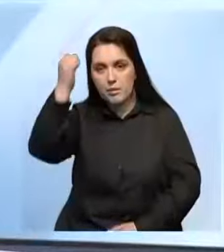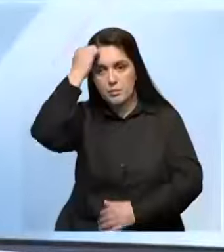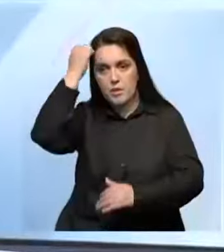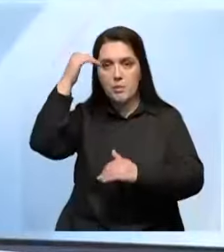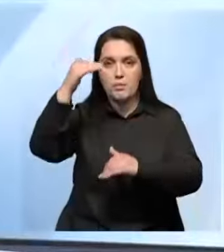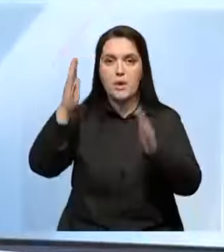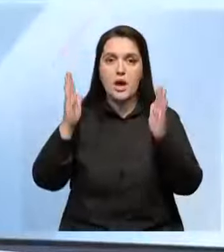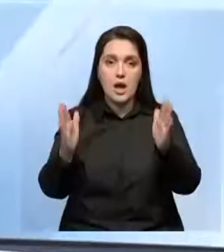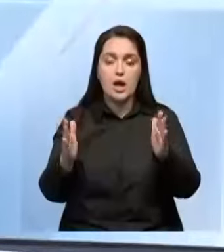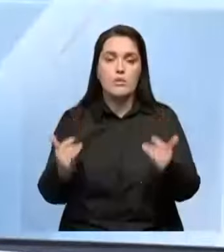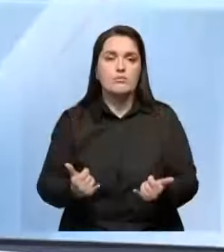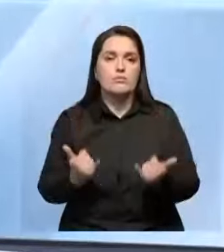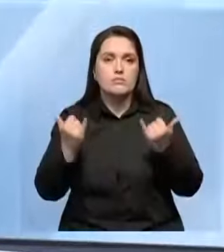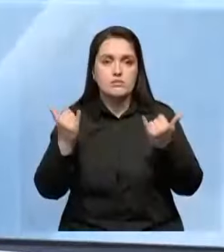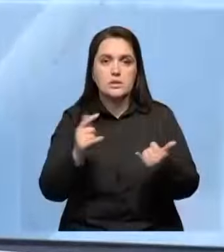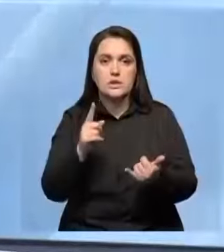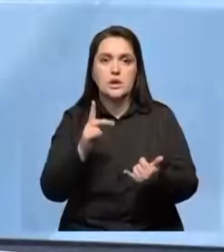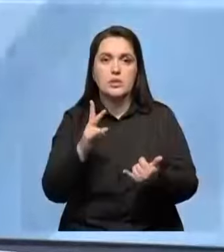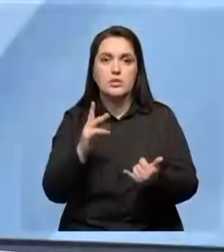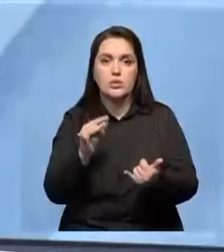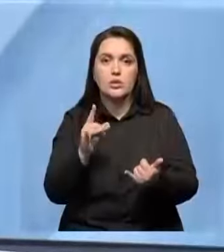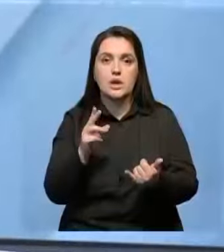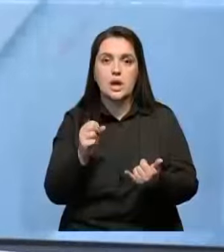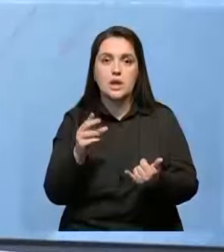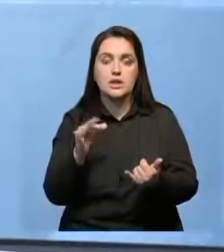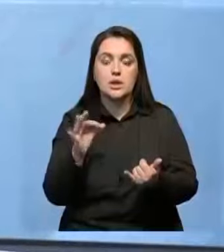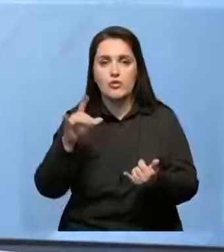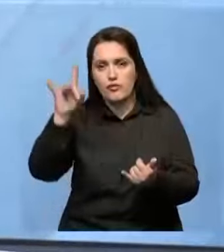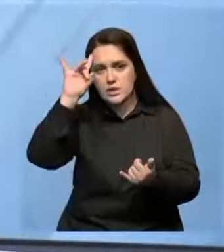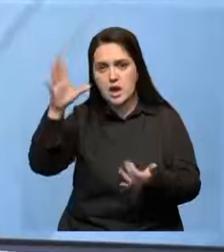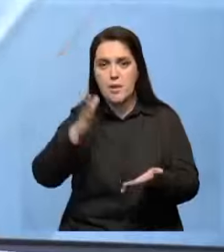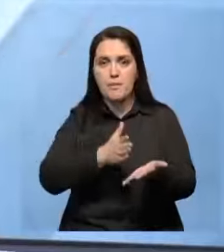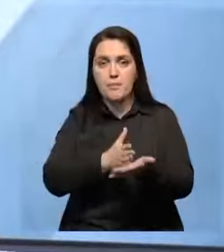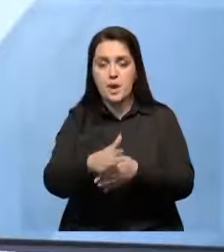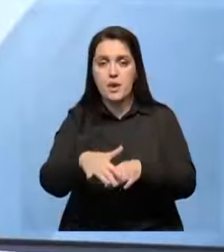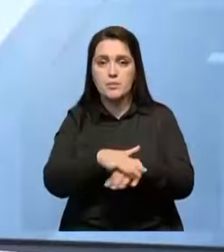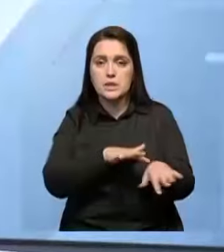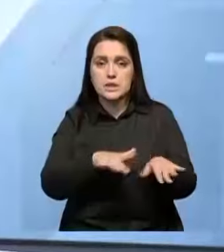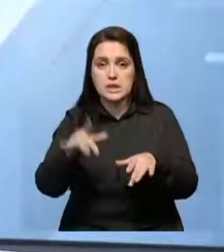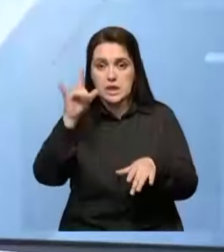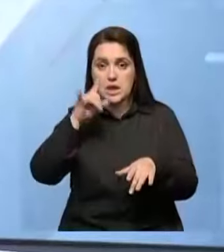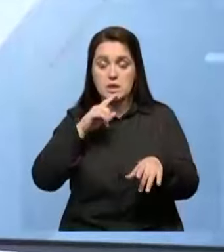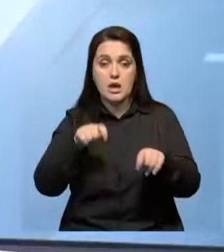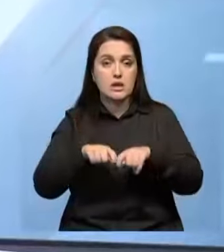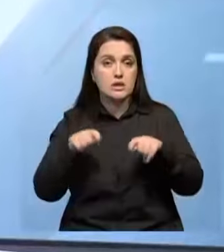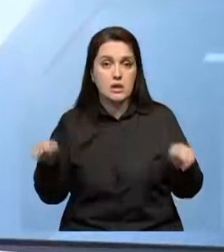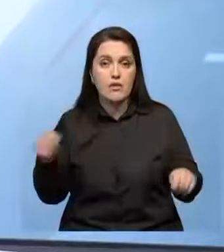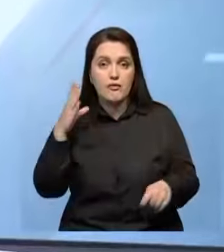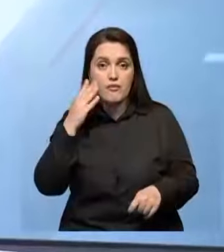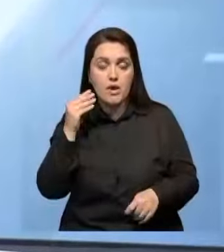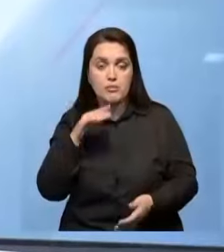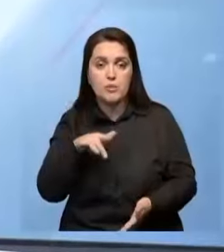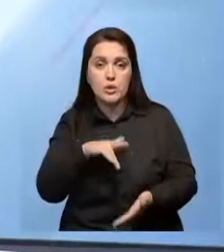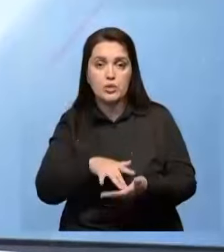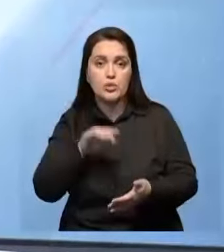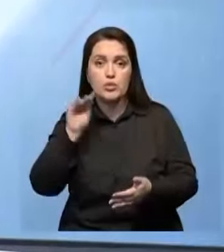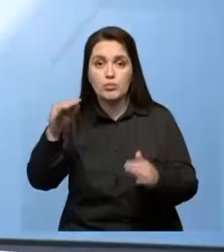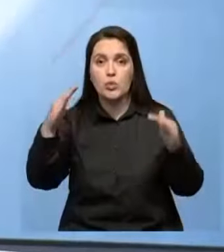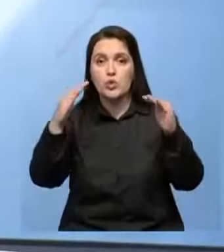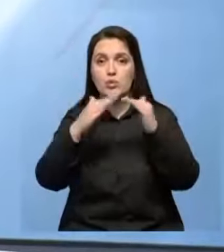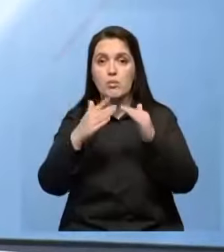Мемориальную доску в память о Заманбеке Нуркадилове, известном политическом и общественном деятеле Казахстана, открыли сегодня в Алматы. Ее установили